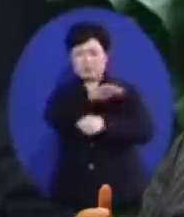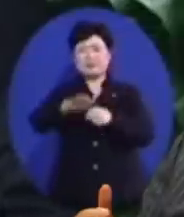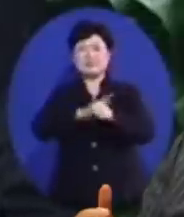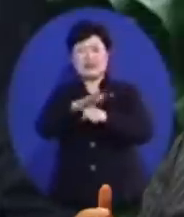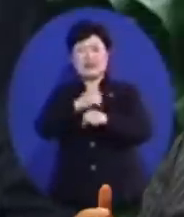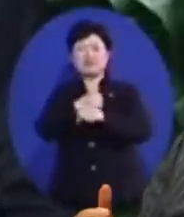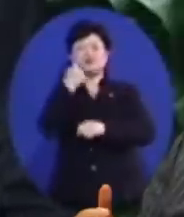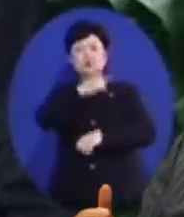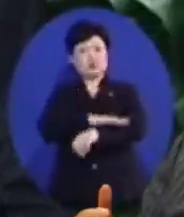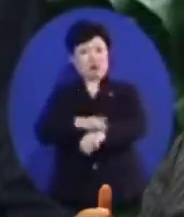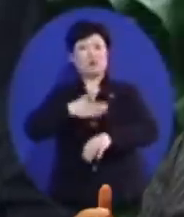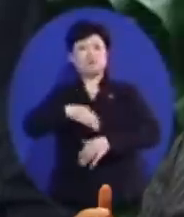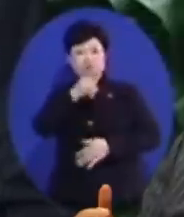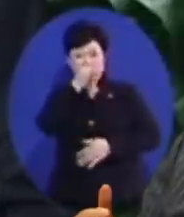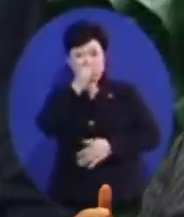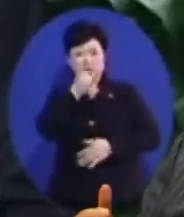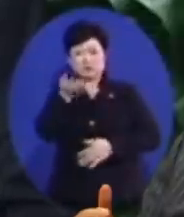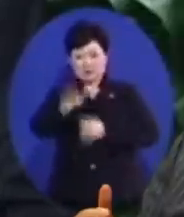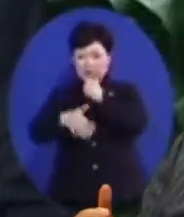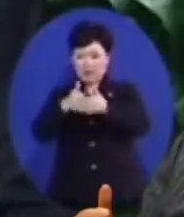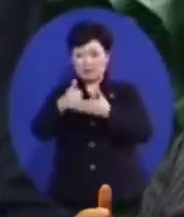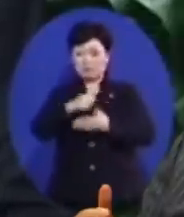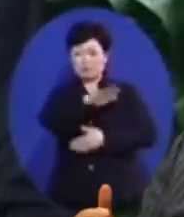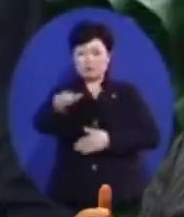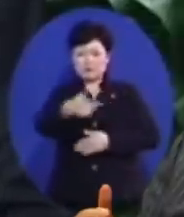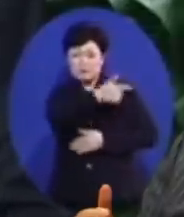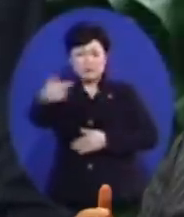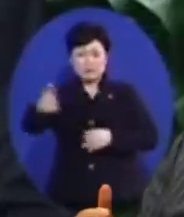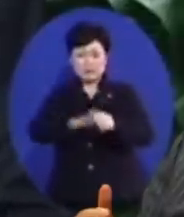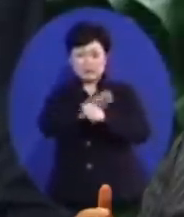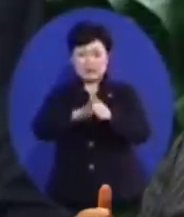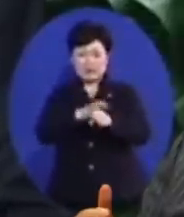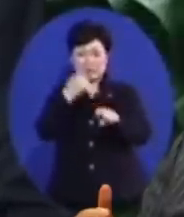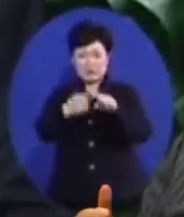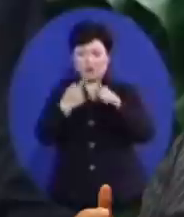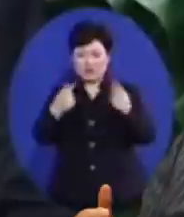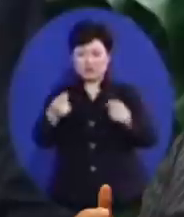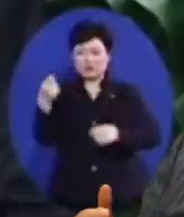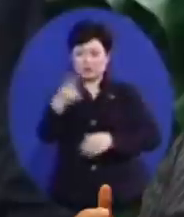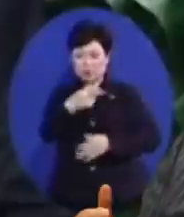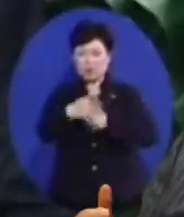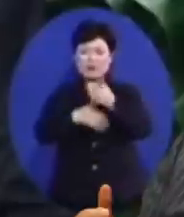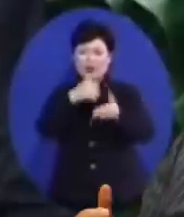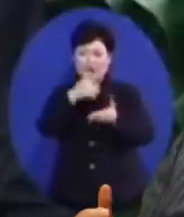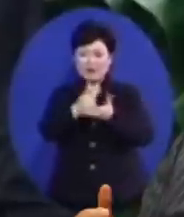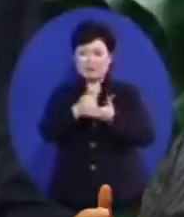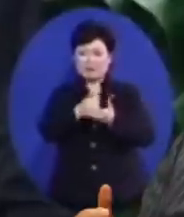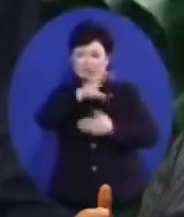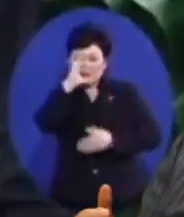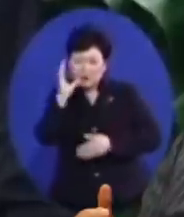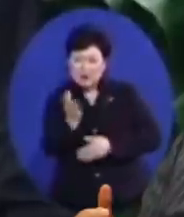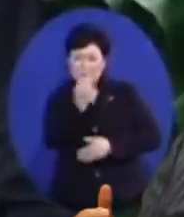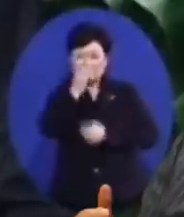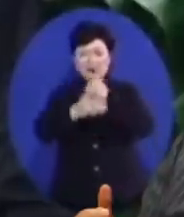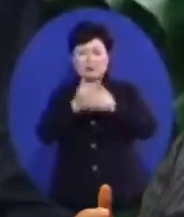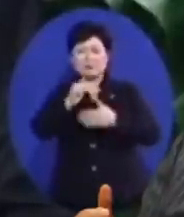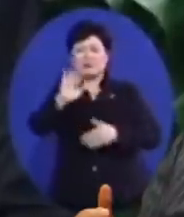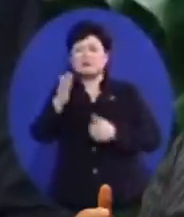알고 있습니다. 그런데 하나님은 우리를 지극히 사랑하는 것만큼 또한 하나님은 거룩한 하나님이기